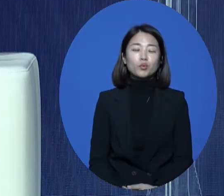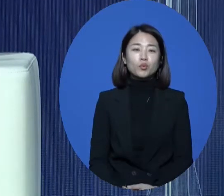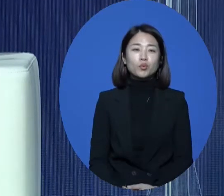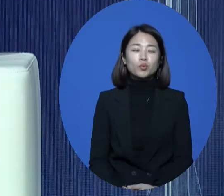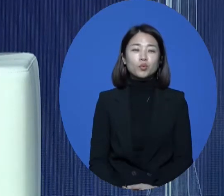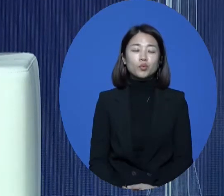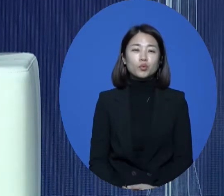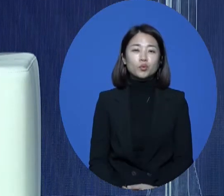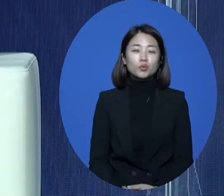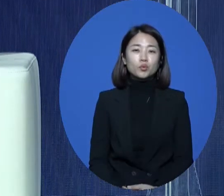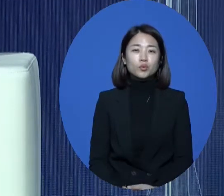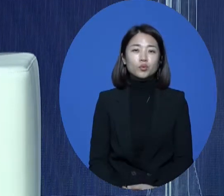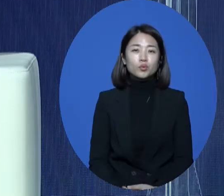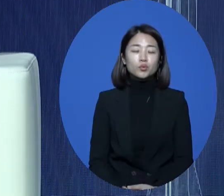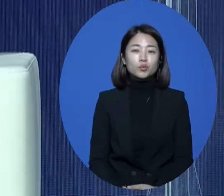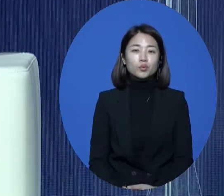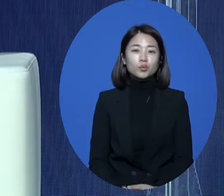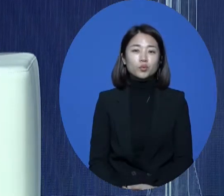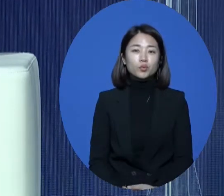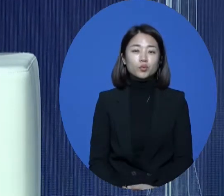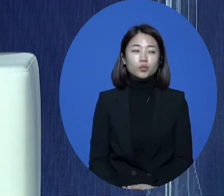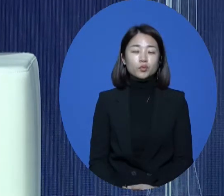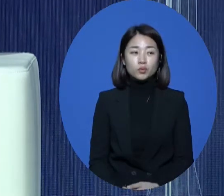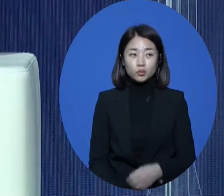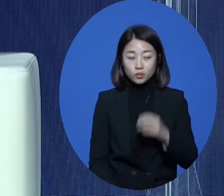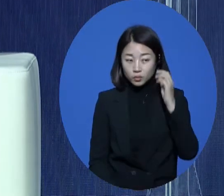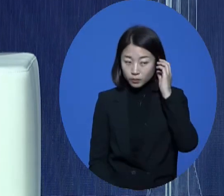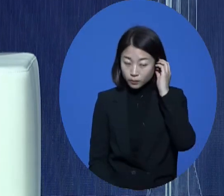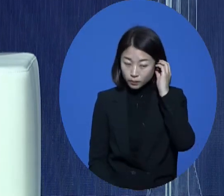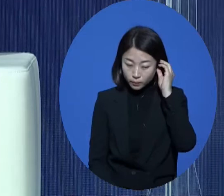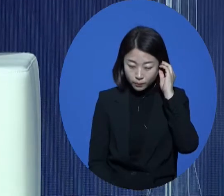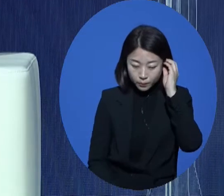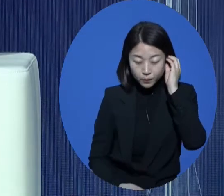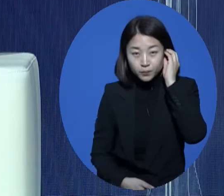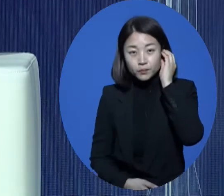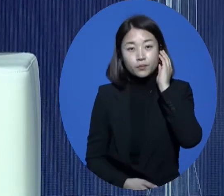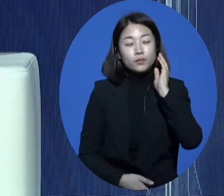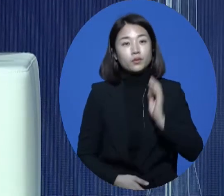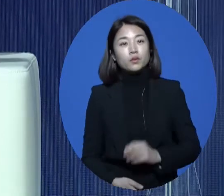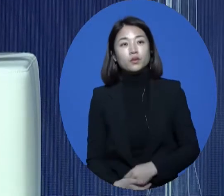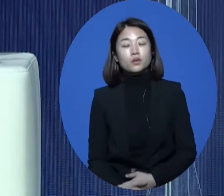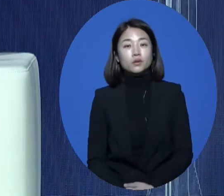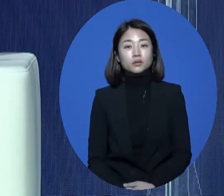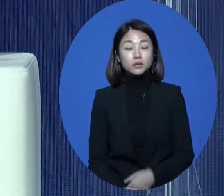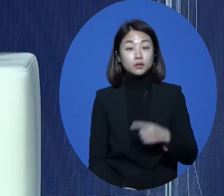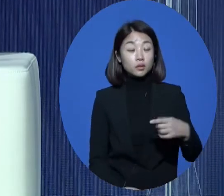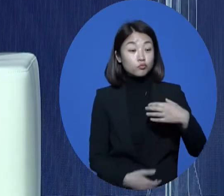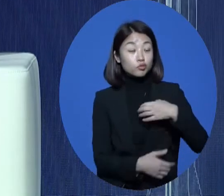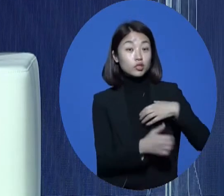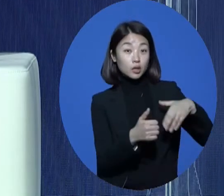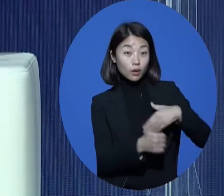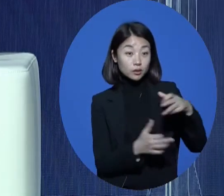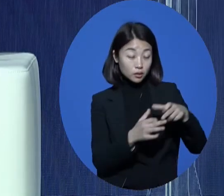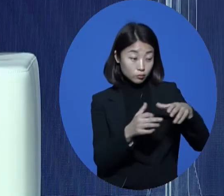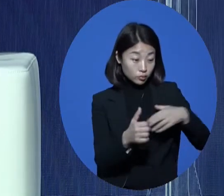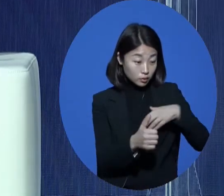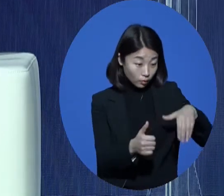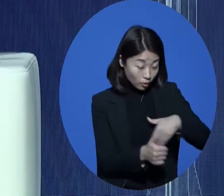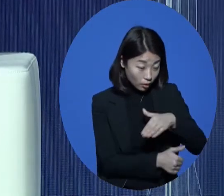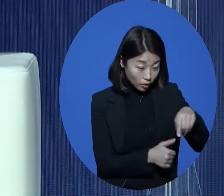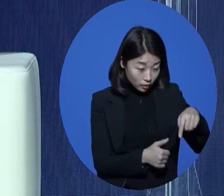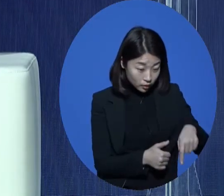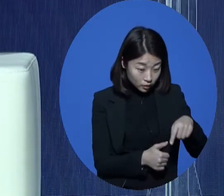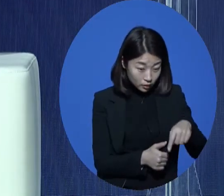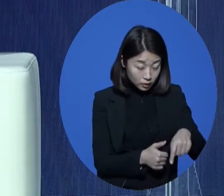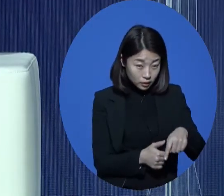상황에서 제시된 것들이 이제 너무나 위기 상황이었지만 조금